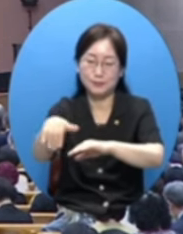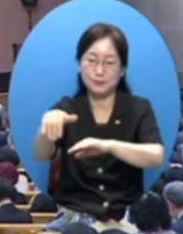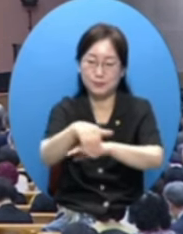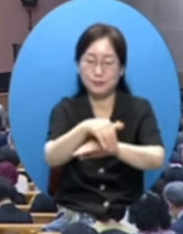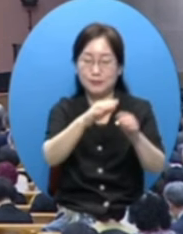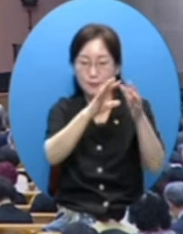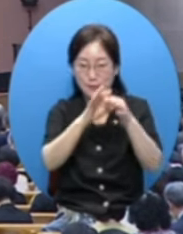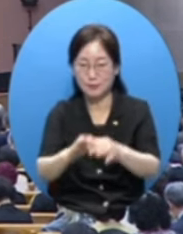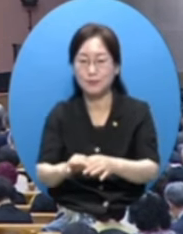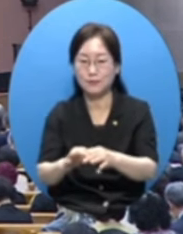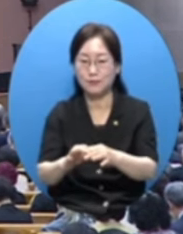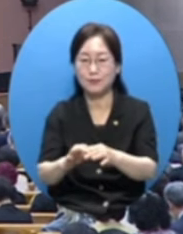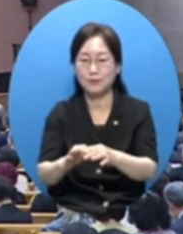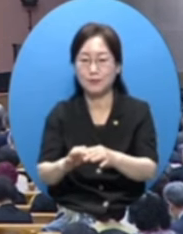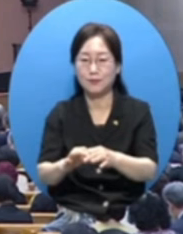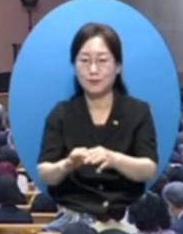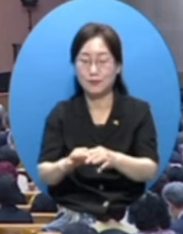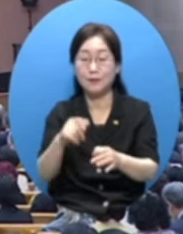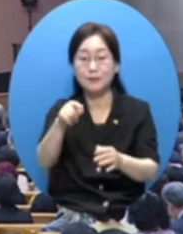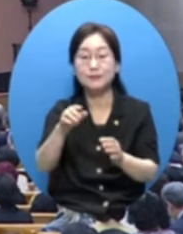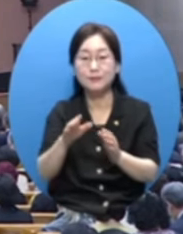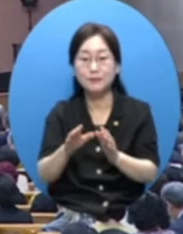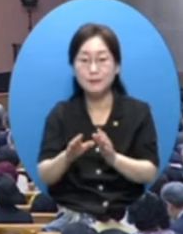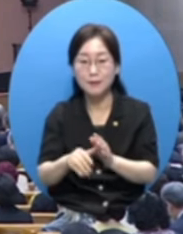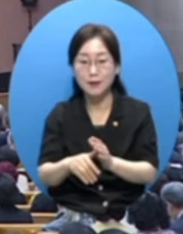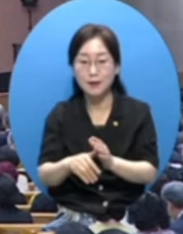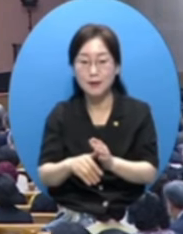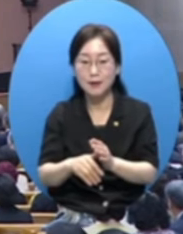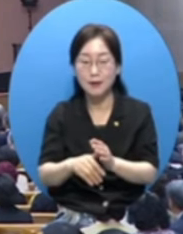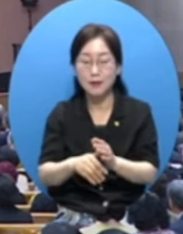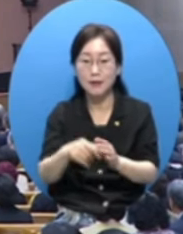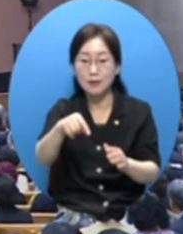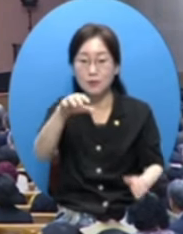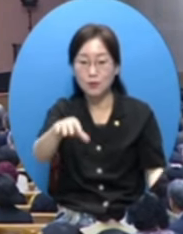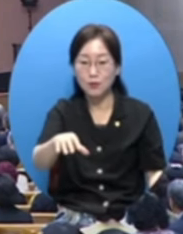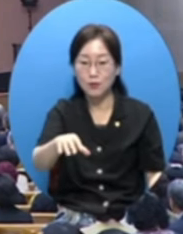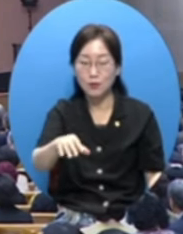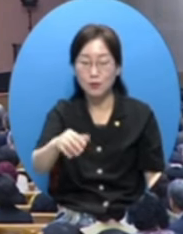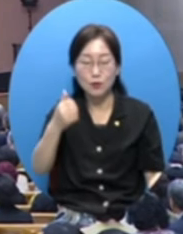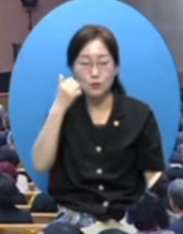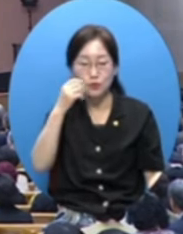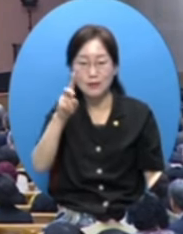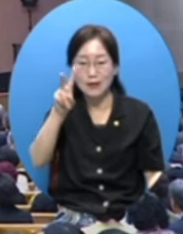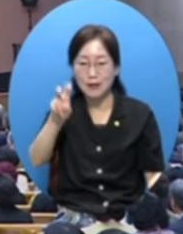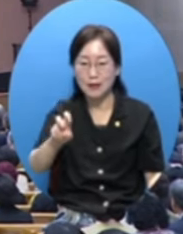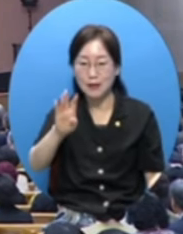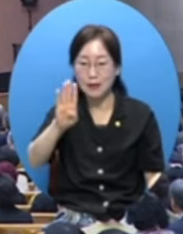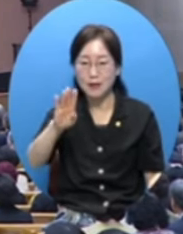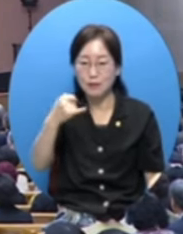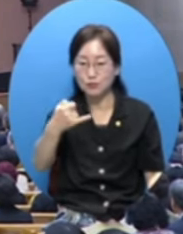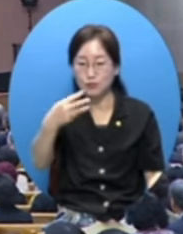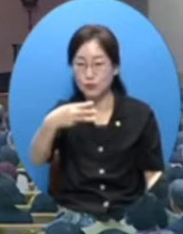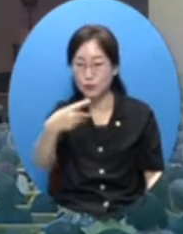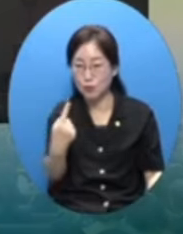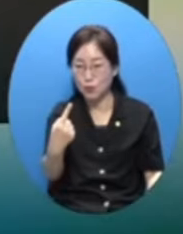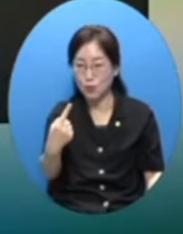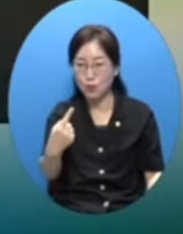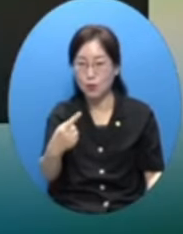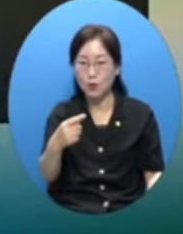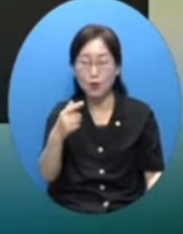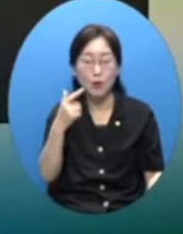시작하는데 당시 밀란에 하나님의 귀한 종 암브로시우스라고 하는 목사님이 계셨는데 이